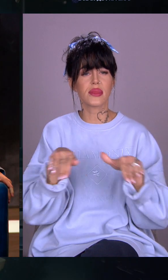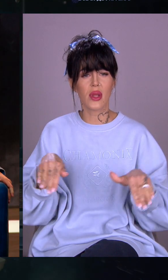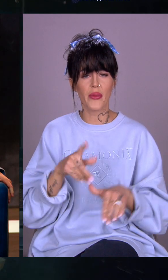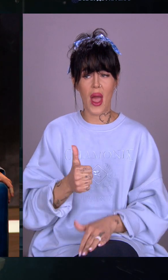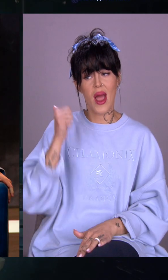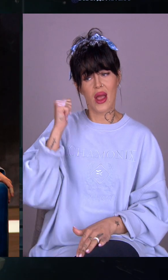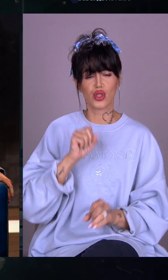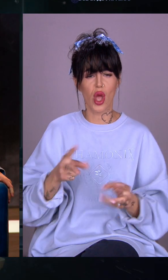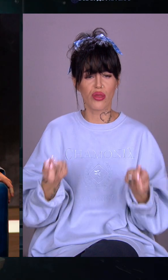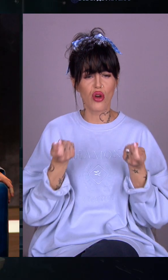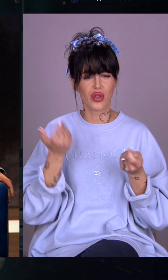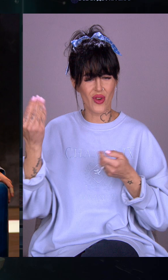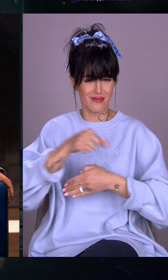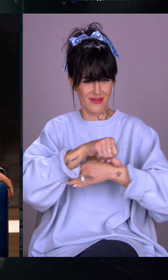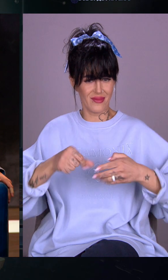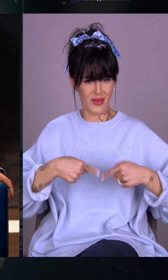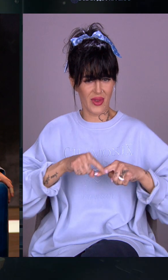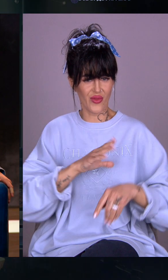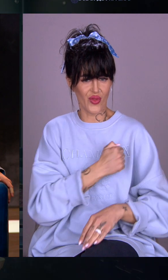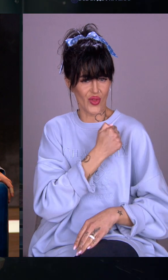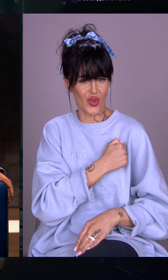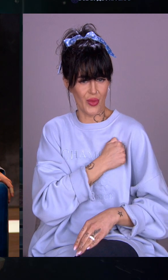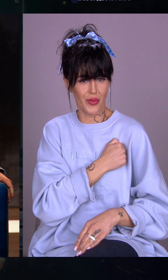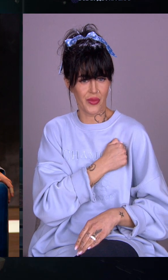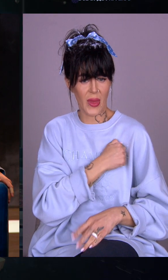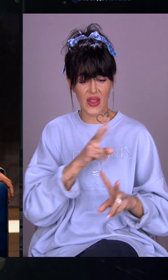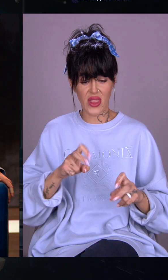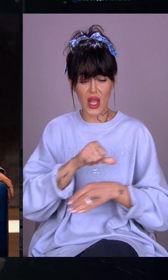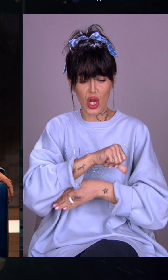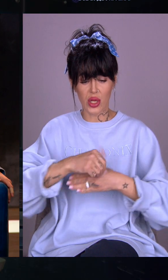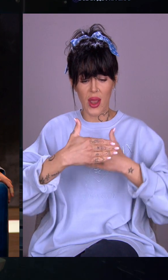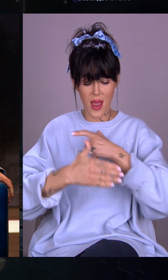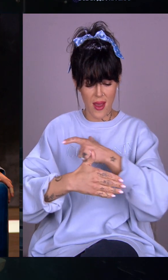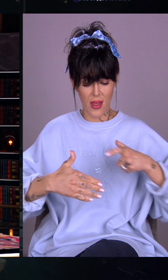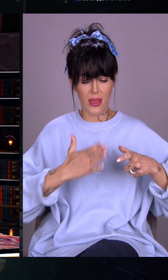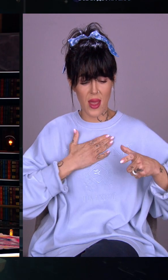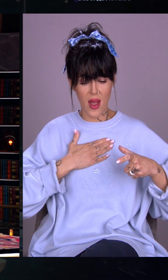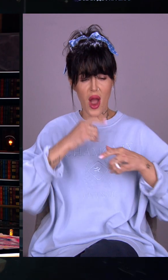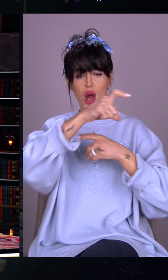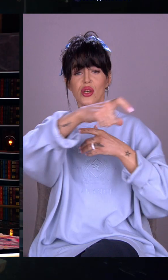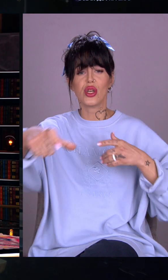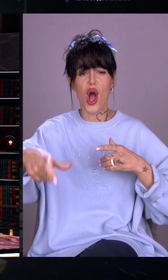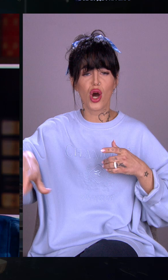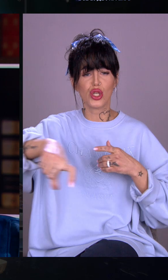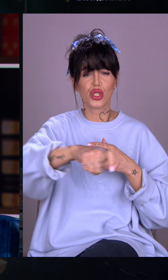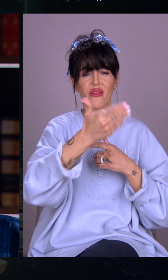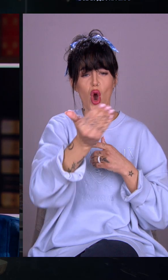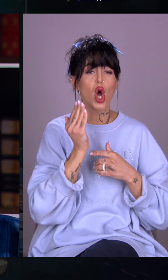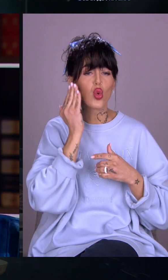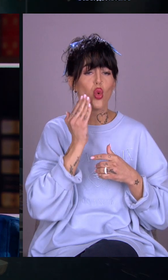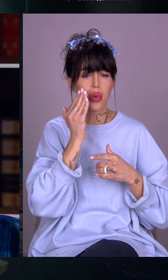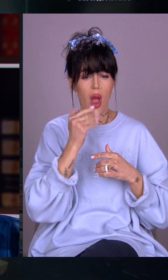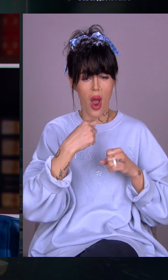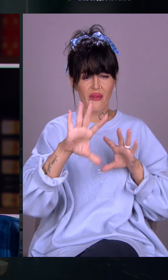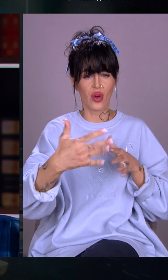стоїть начальник прикордонного загону. А пів річки, це виходить наша, пів річки Румунія. І Юра каже, а представ, якщо ми зараз на очах